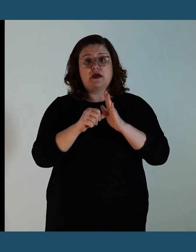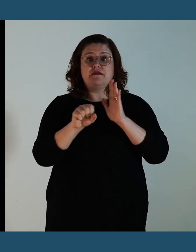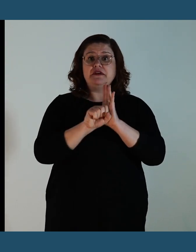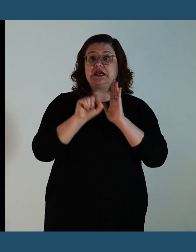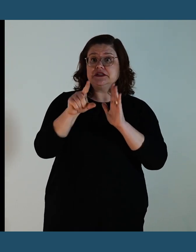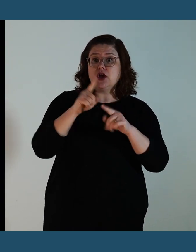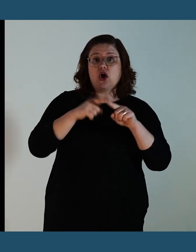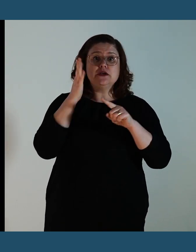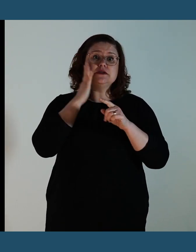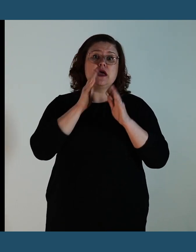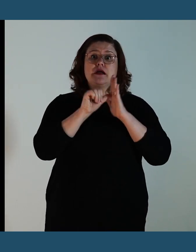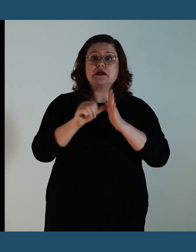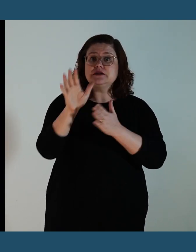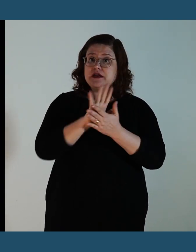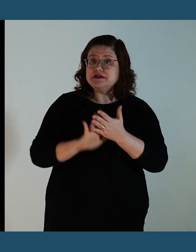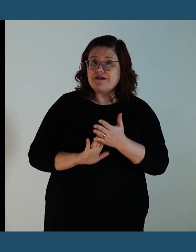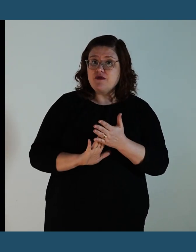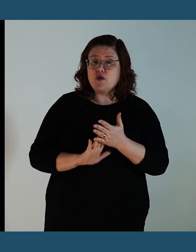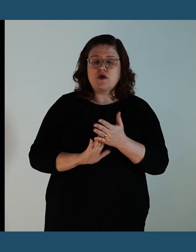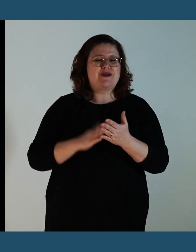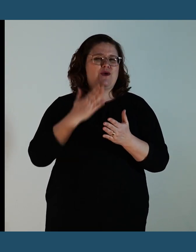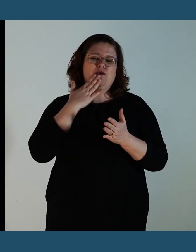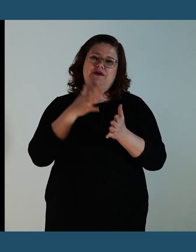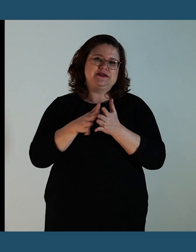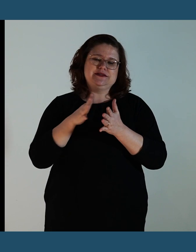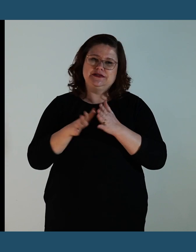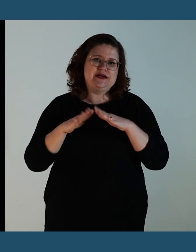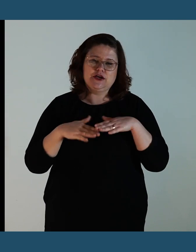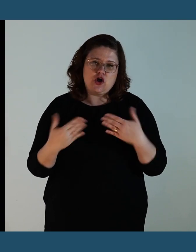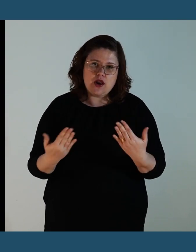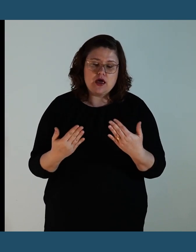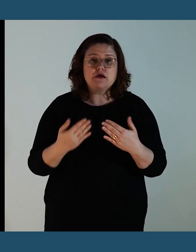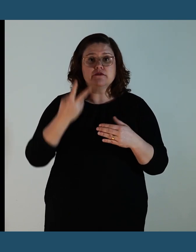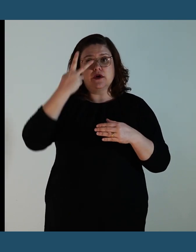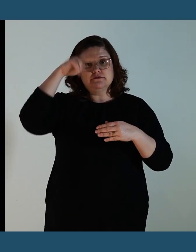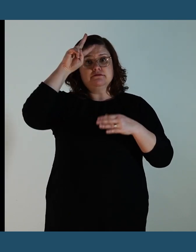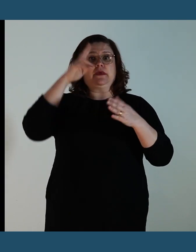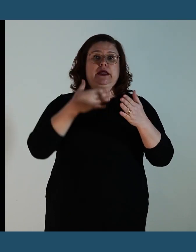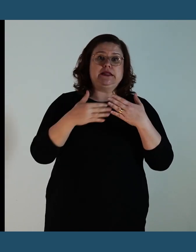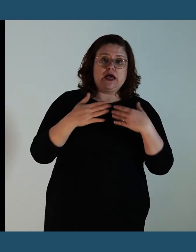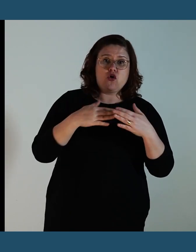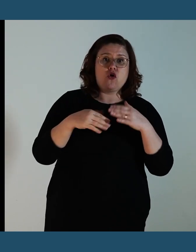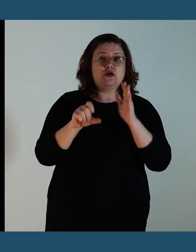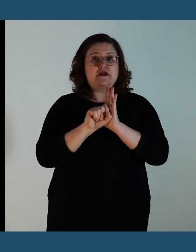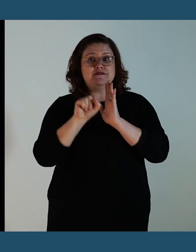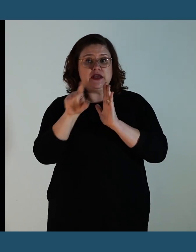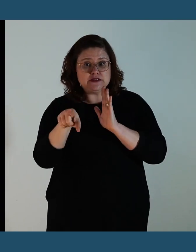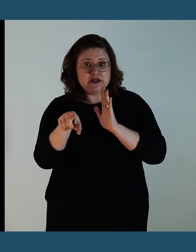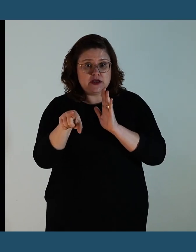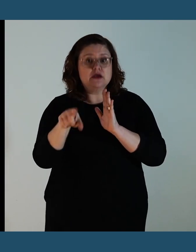Ei myöskään ole selitys. Tahatonkin teko tai viesti voi olla syrjintää.